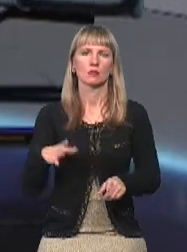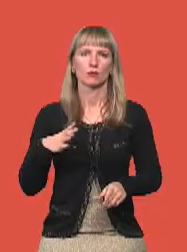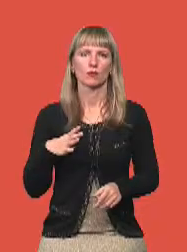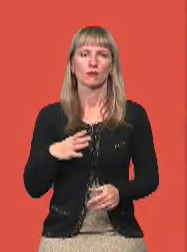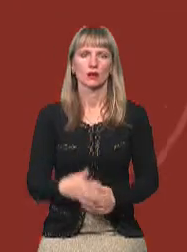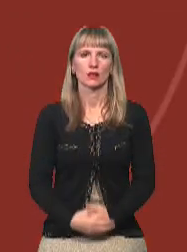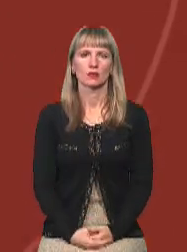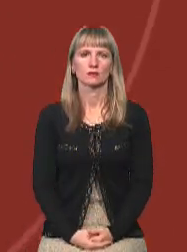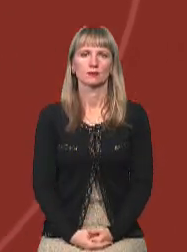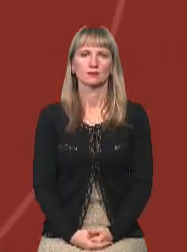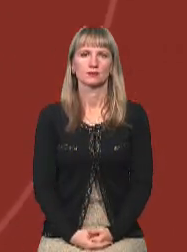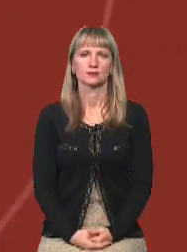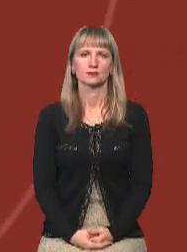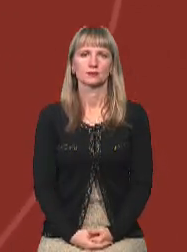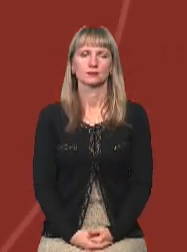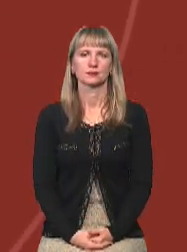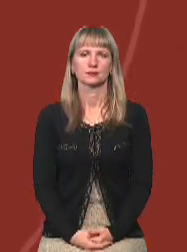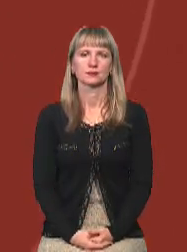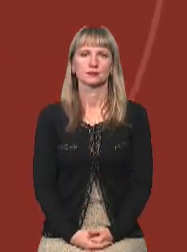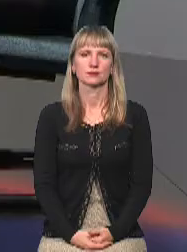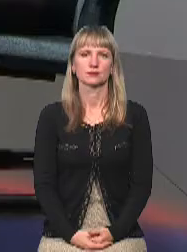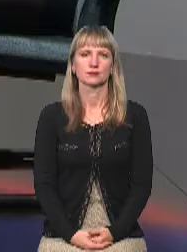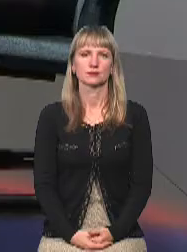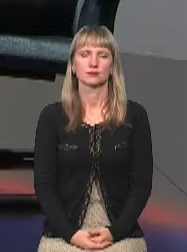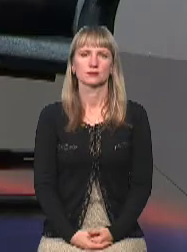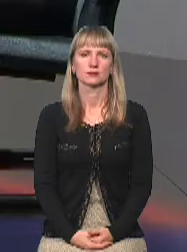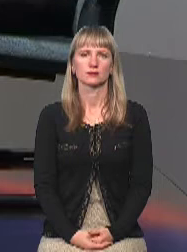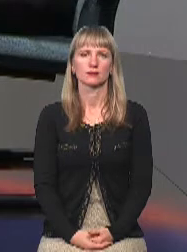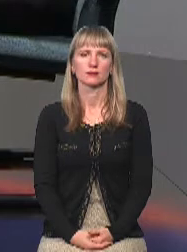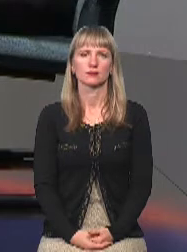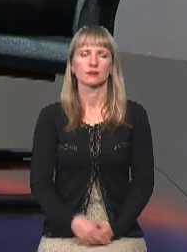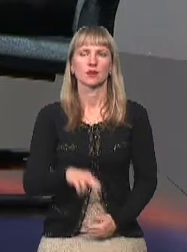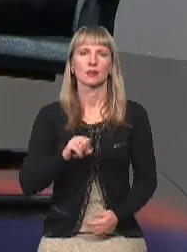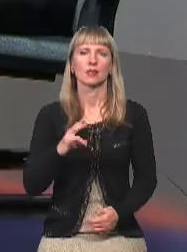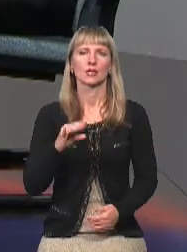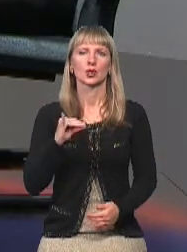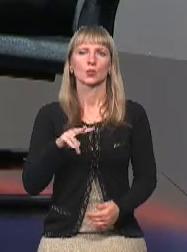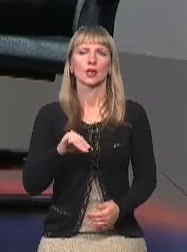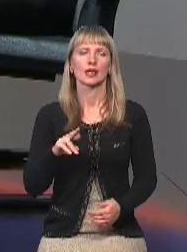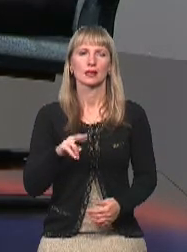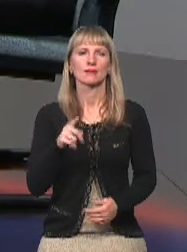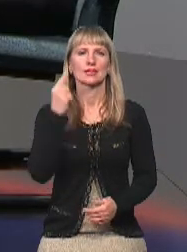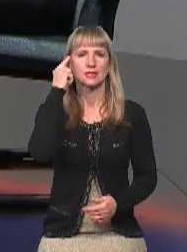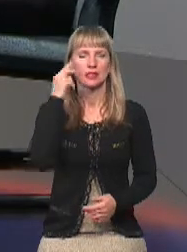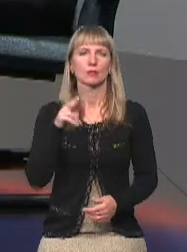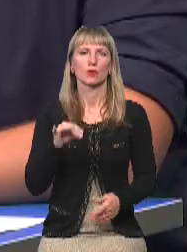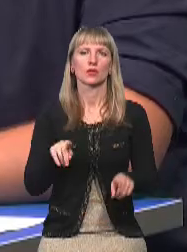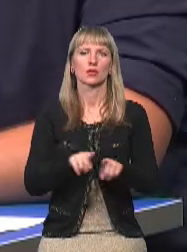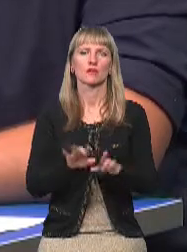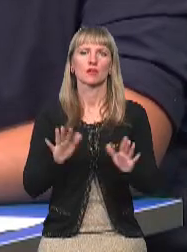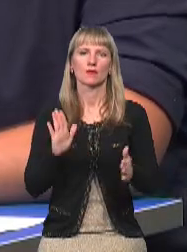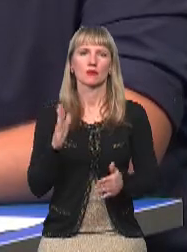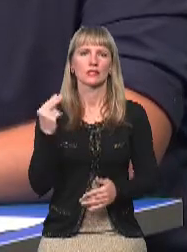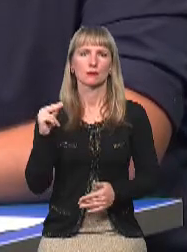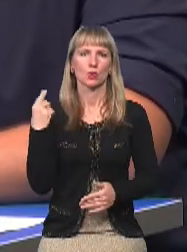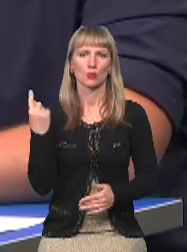Пані Юля, А чи знаєте ви про такі подібні випадки в